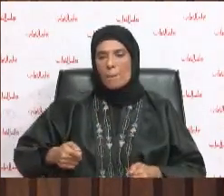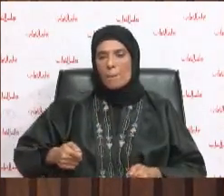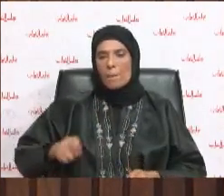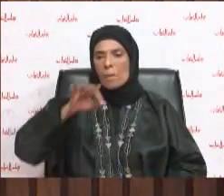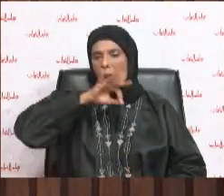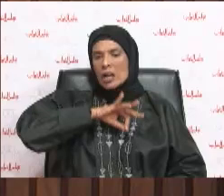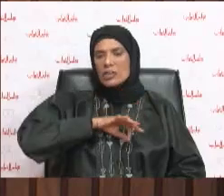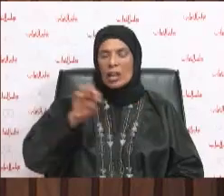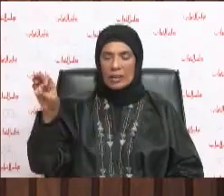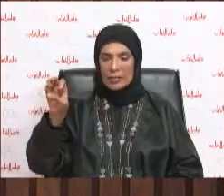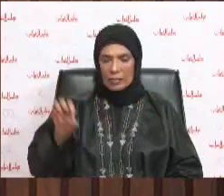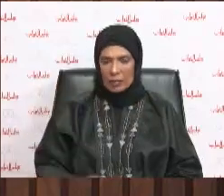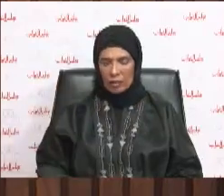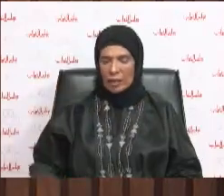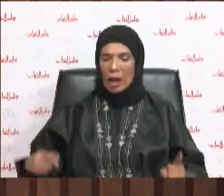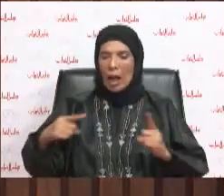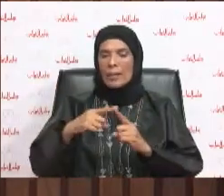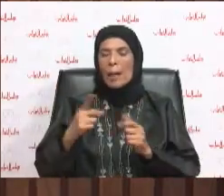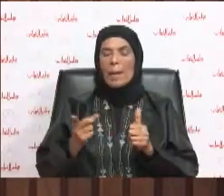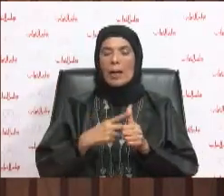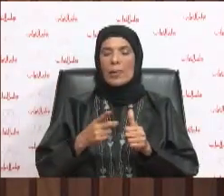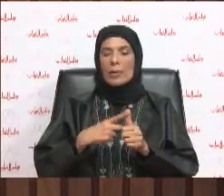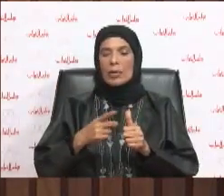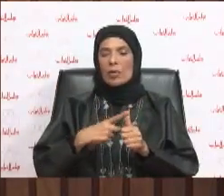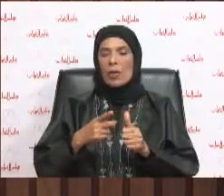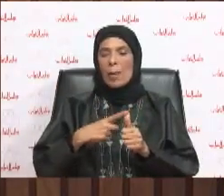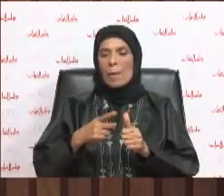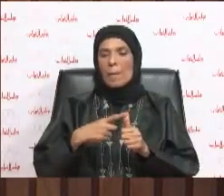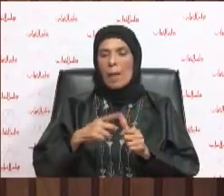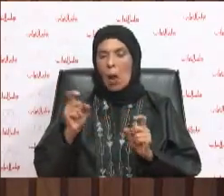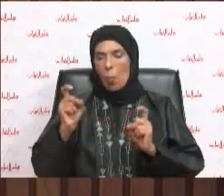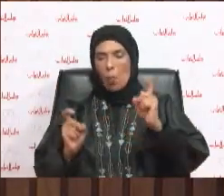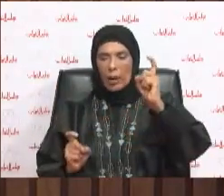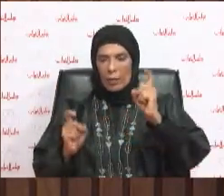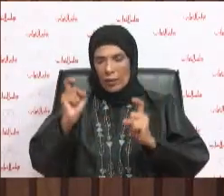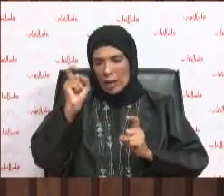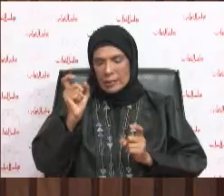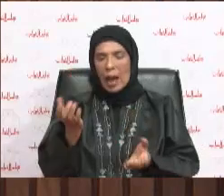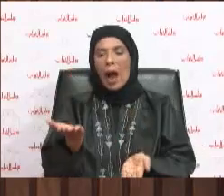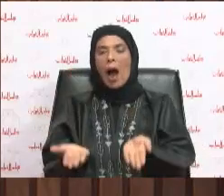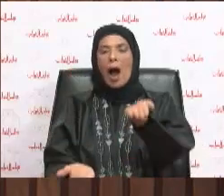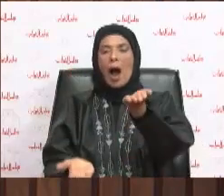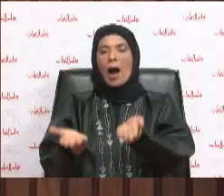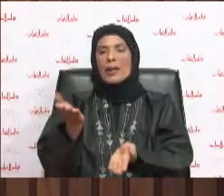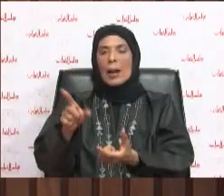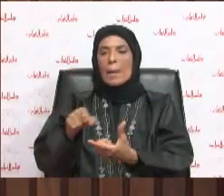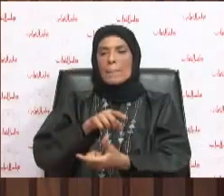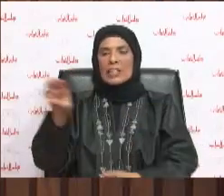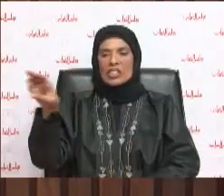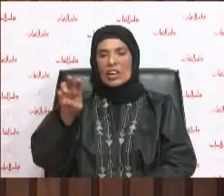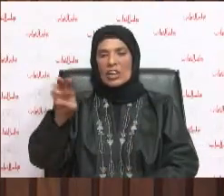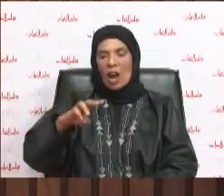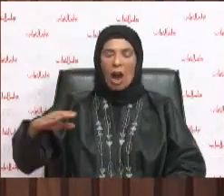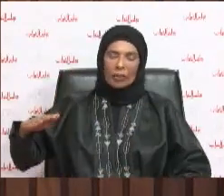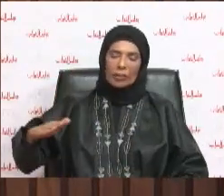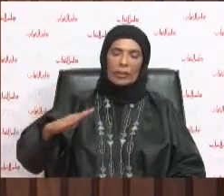المشغلة الأخرى. فالهدف الأساسي هو منها أن يكون المنافسة عادلة بين شركات الطيران المعينة